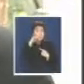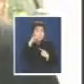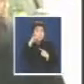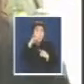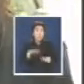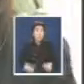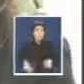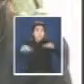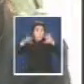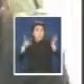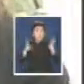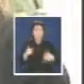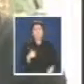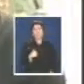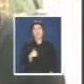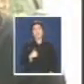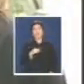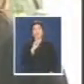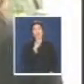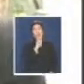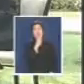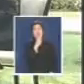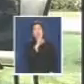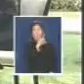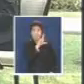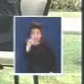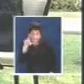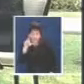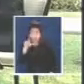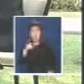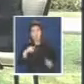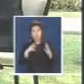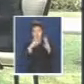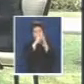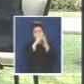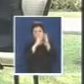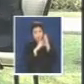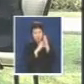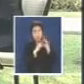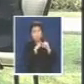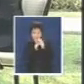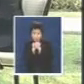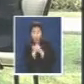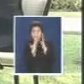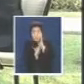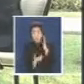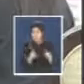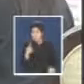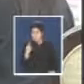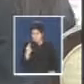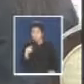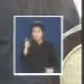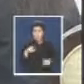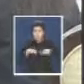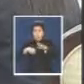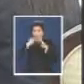ปล่าก็ต้องเรียนว่าอย่างที่เห็น 20,000 ล้านบางส่วนจะอยู่ที่ประมาณ 10,000 ที่เราคิดว่าเราโฮได้ก็เหลืออีก 10,000 ที่ต้องบริหารจั